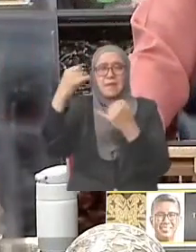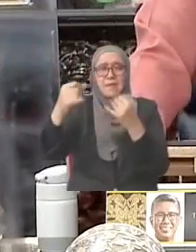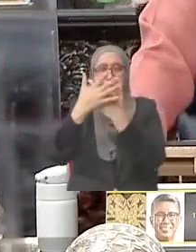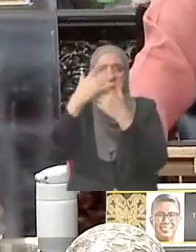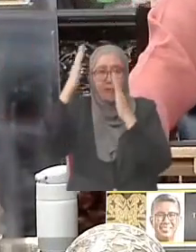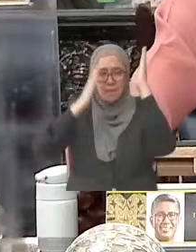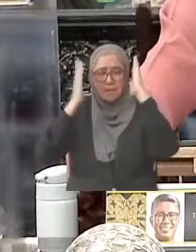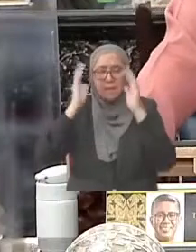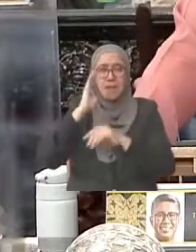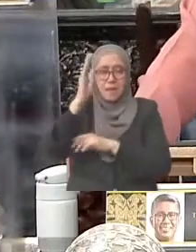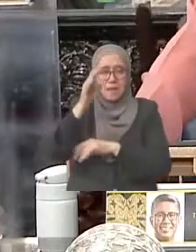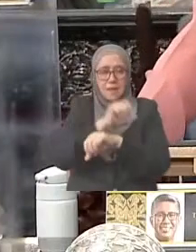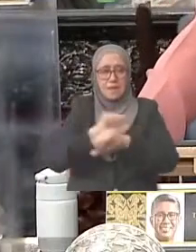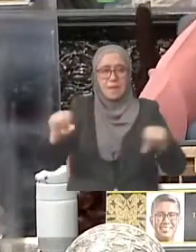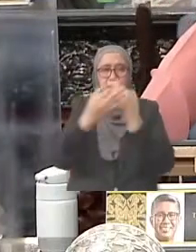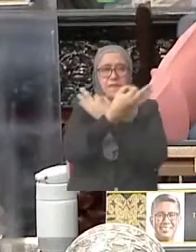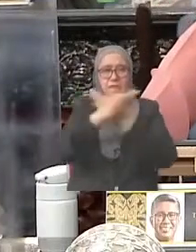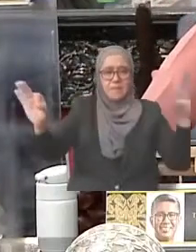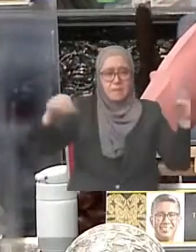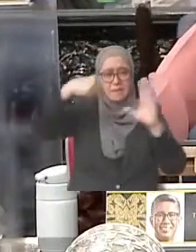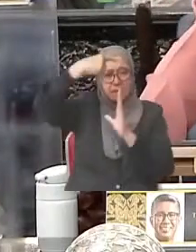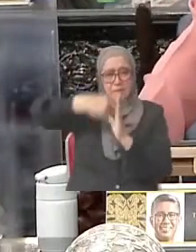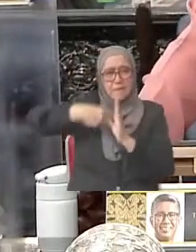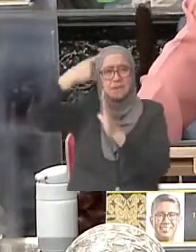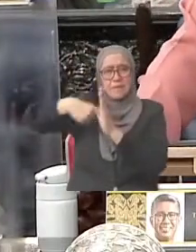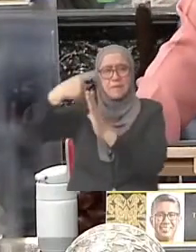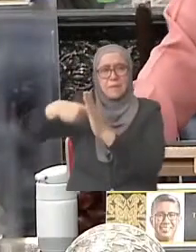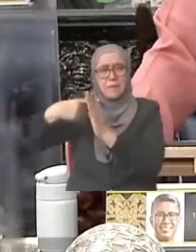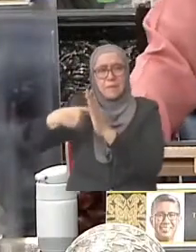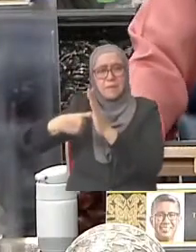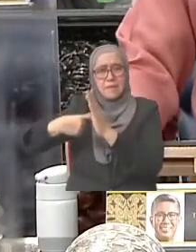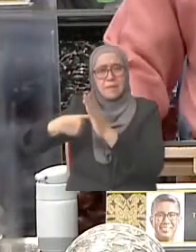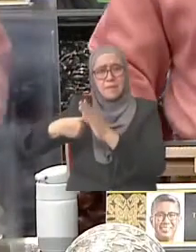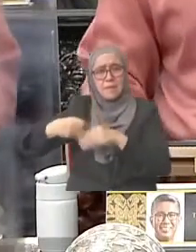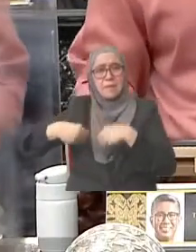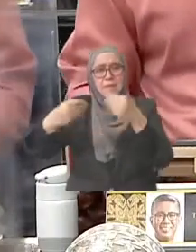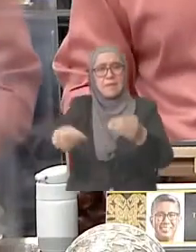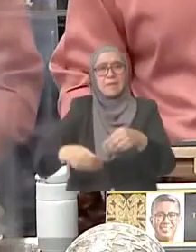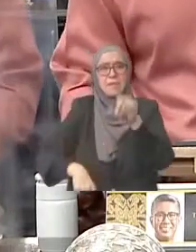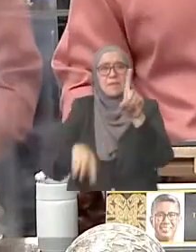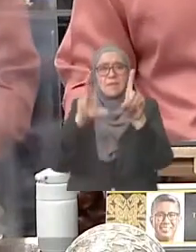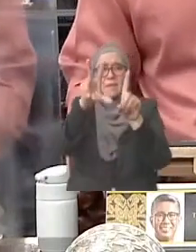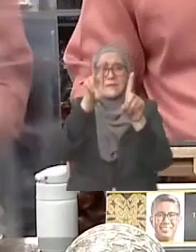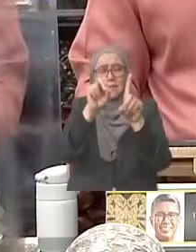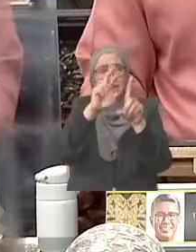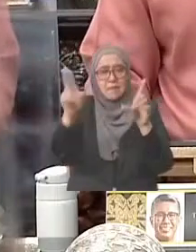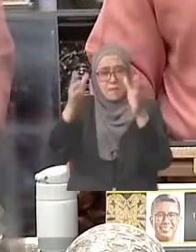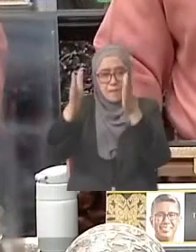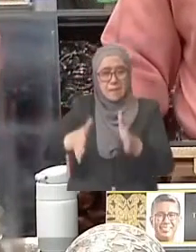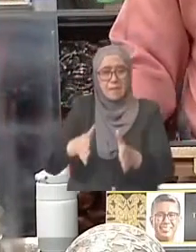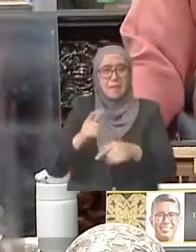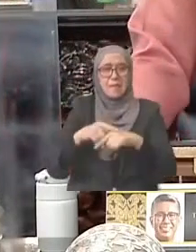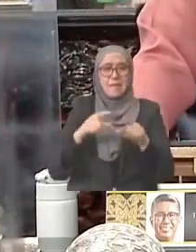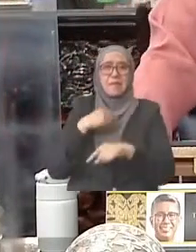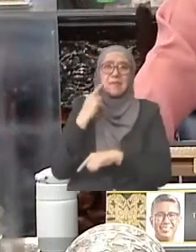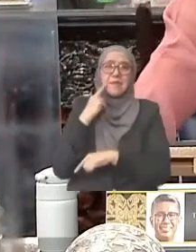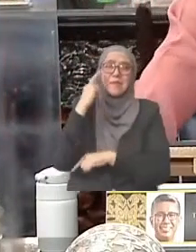asas kebersihan diri setiap bulan kepada 130.000 remaja wanita golongan be40